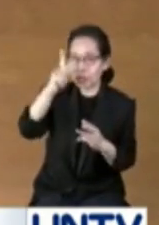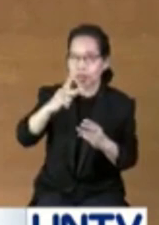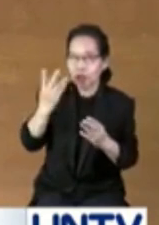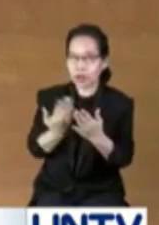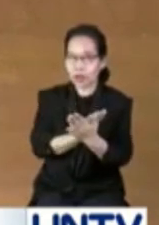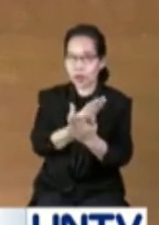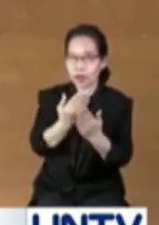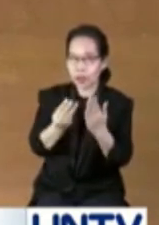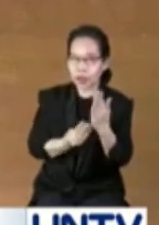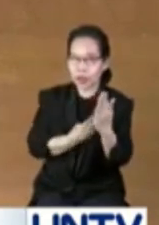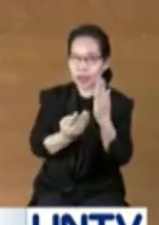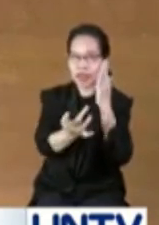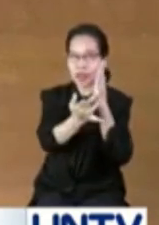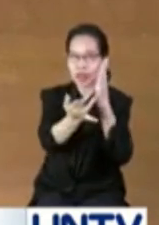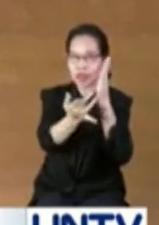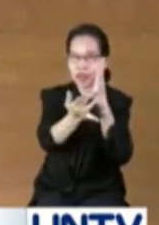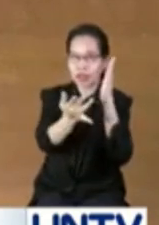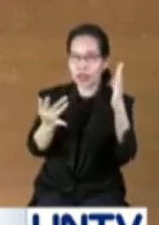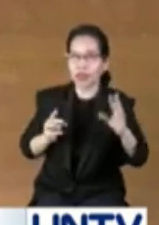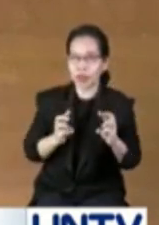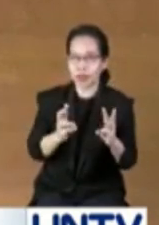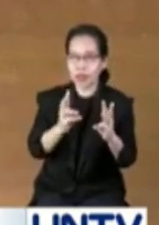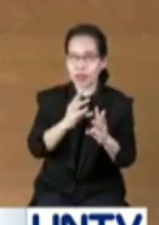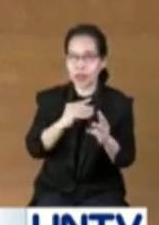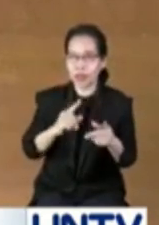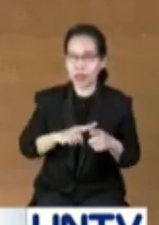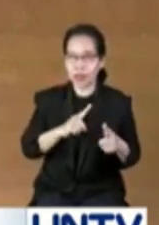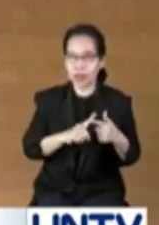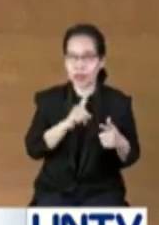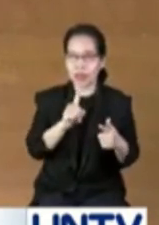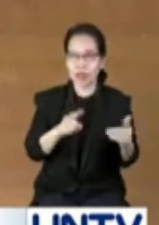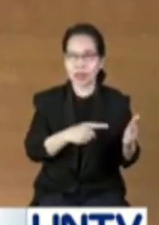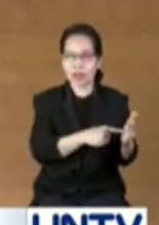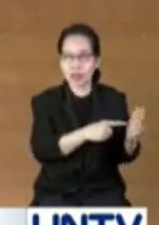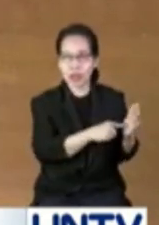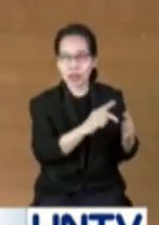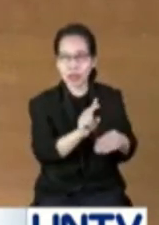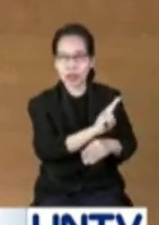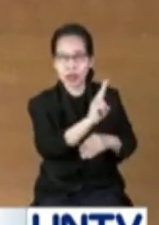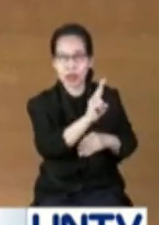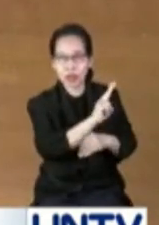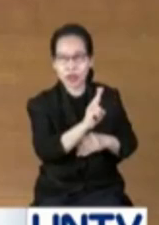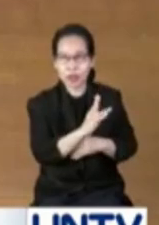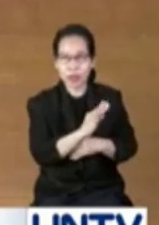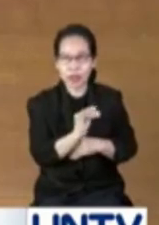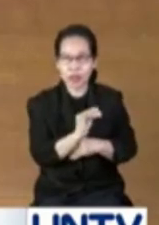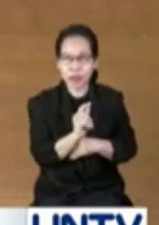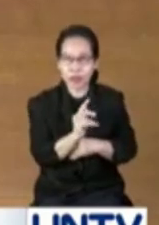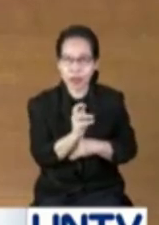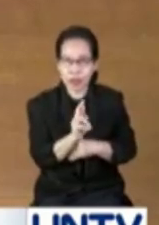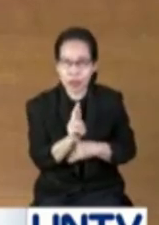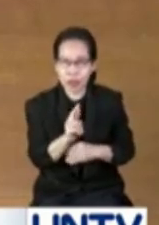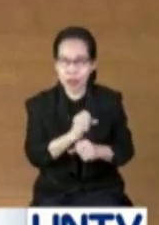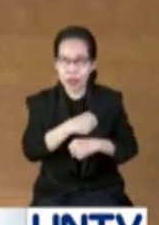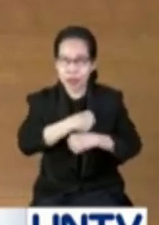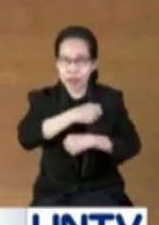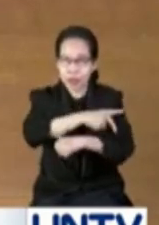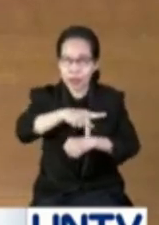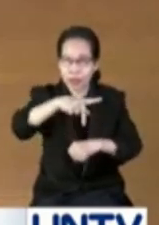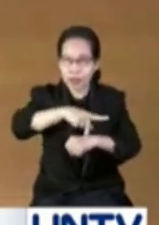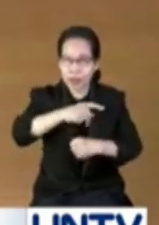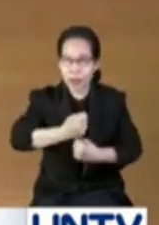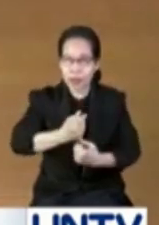teknolohiya at pamamaraan. Isa na rito ang paggamit ng biofertilizer na gawa sa Pilipinas at subok din